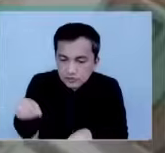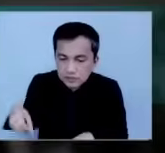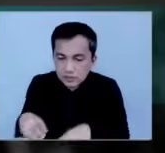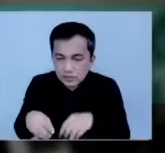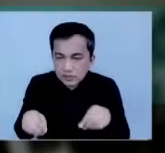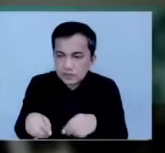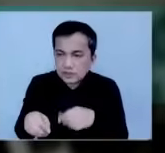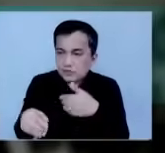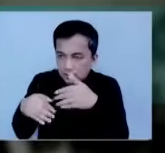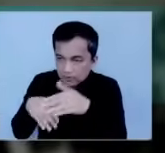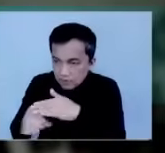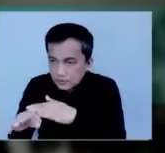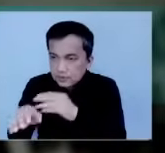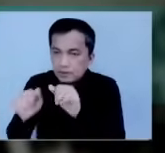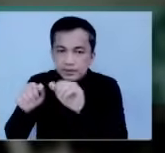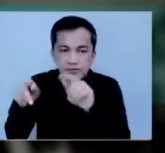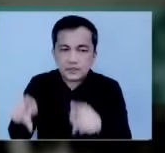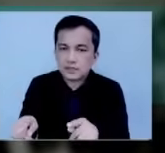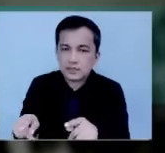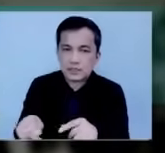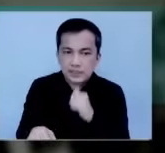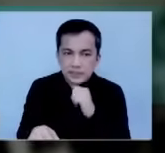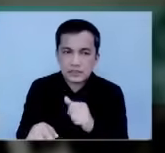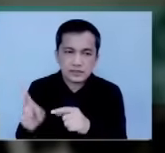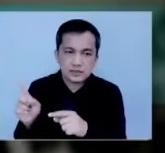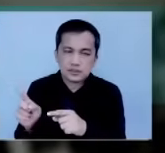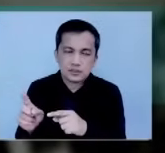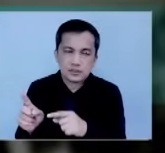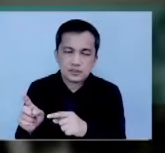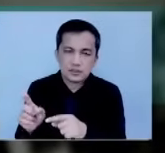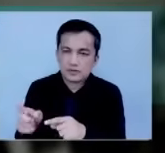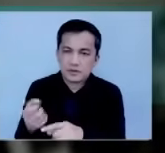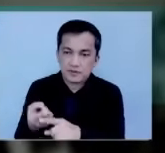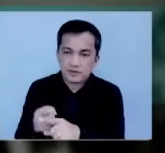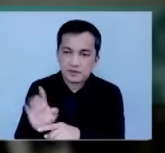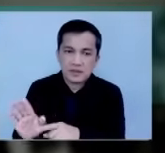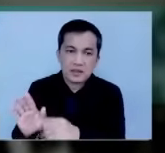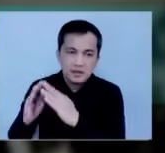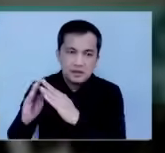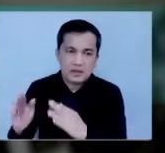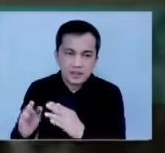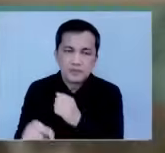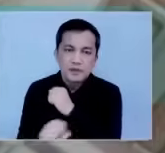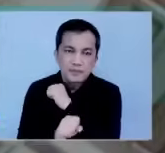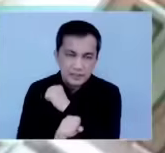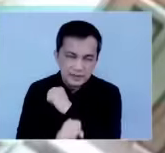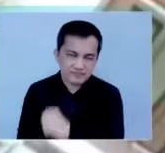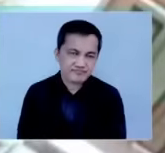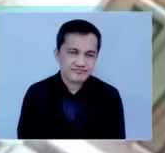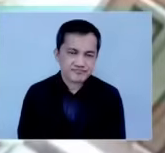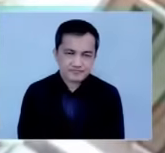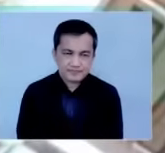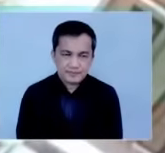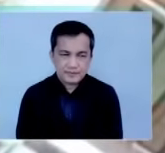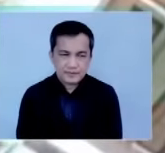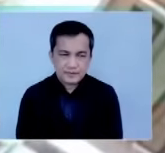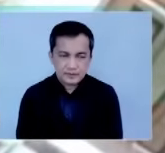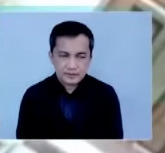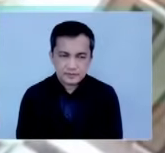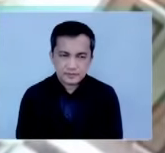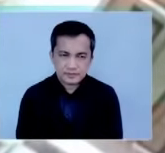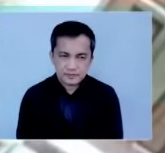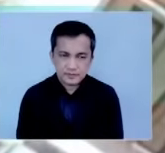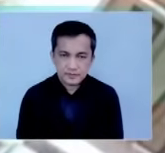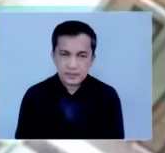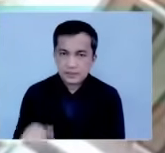apartment pero hindi pala residente ang tatlo kundi mga magnanakaw tumagal din ang halos 10